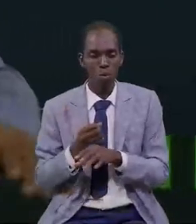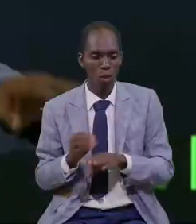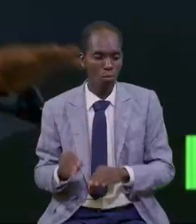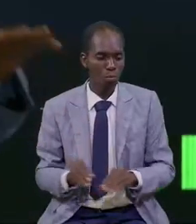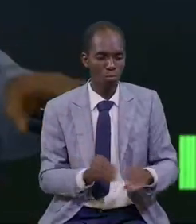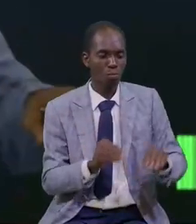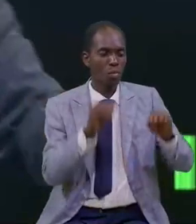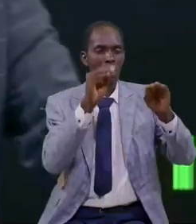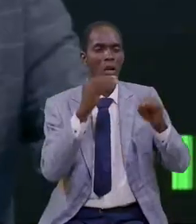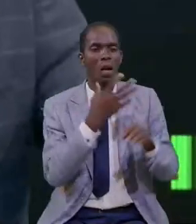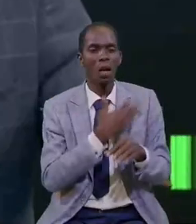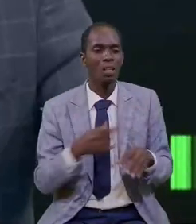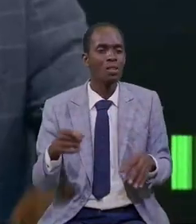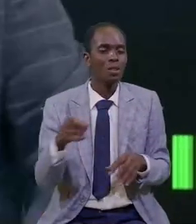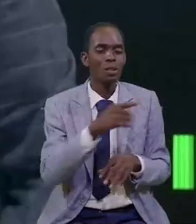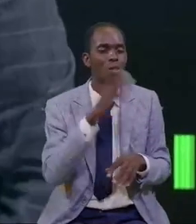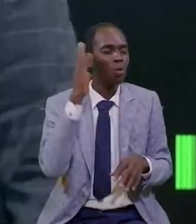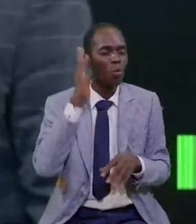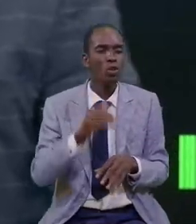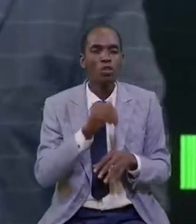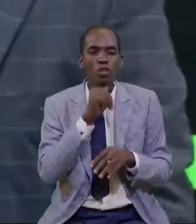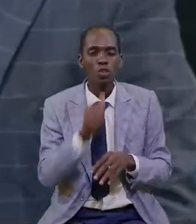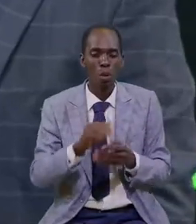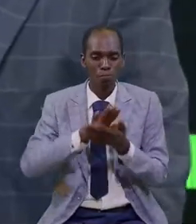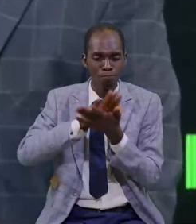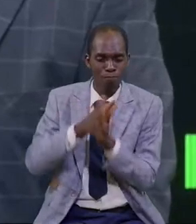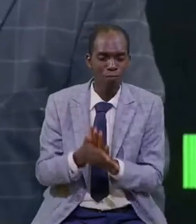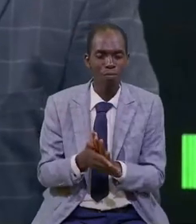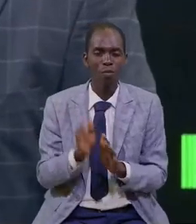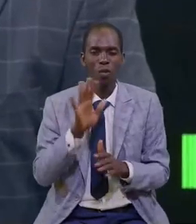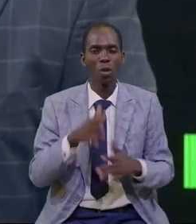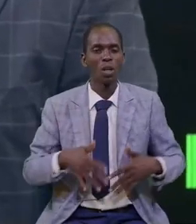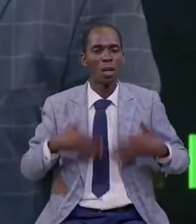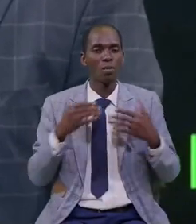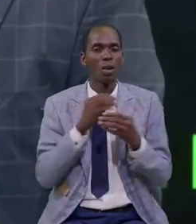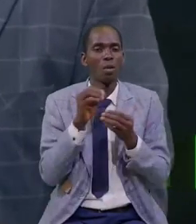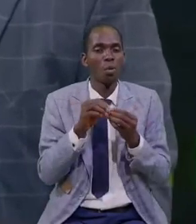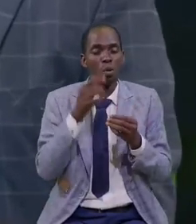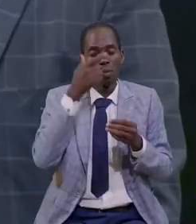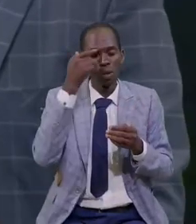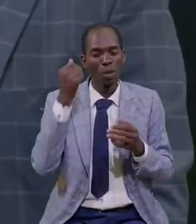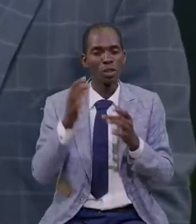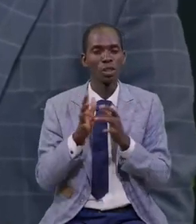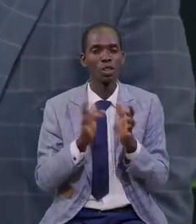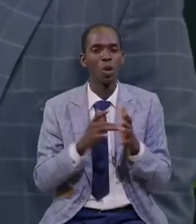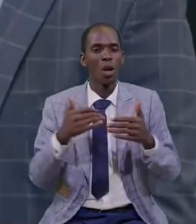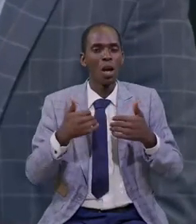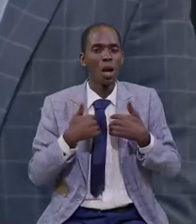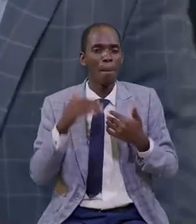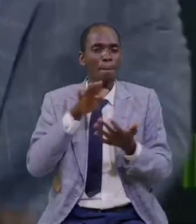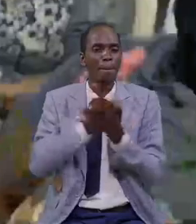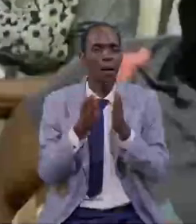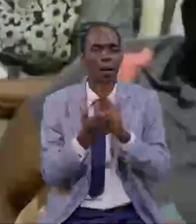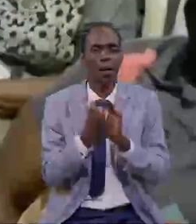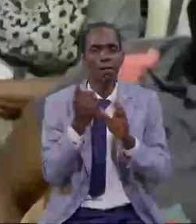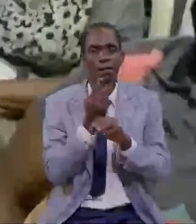plus opprimer ta vie ils ne vont plus menacer ta vie parce que Jésus était devenu